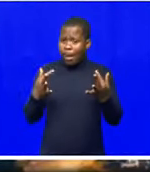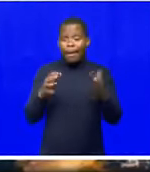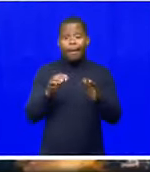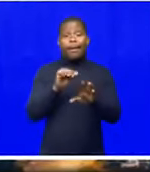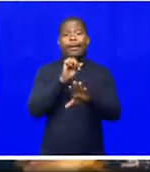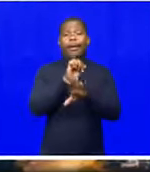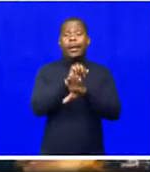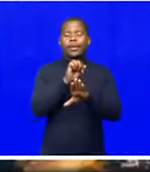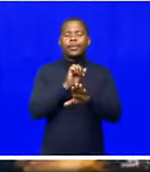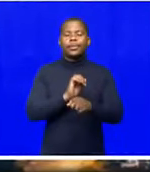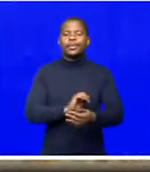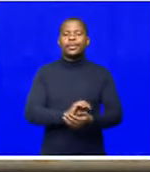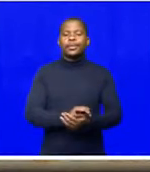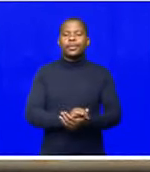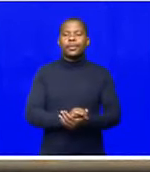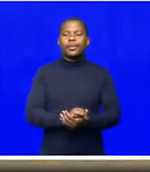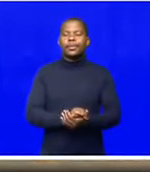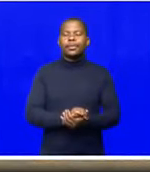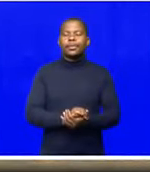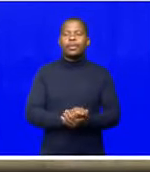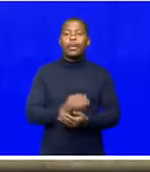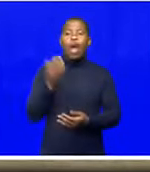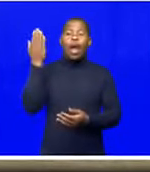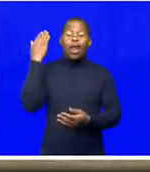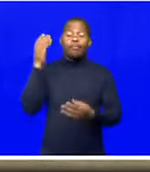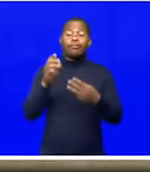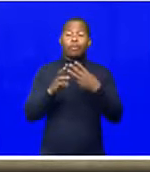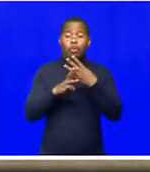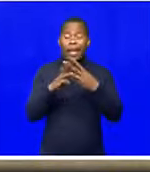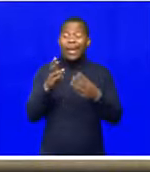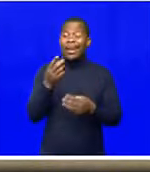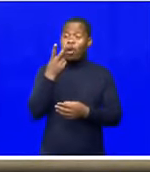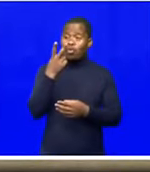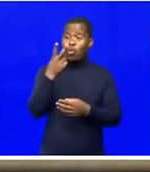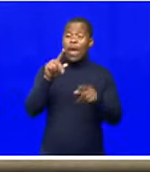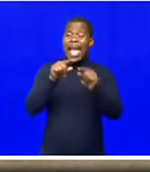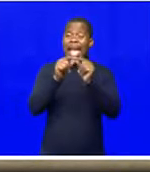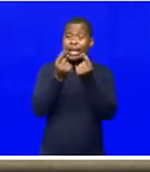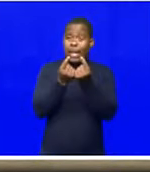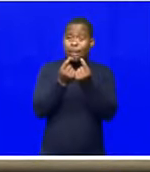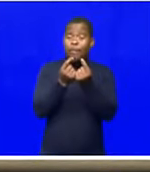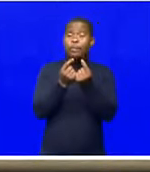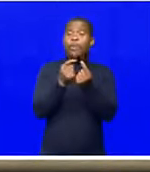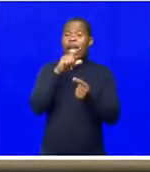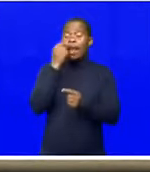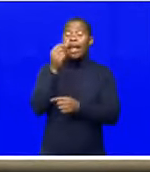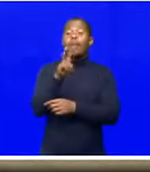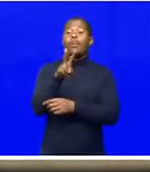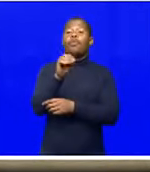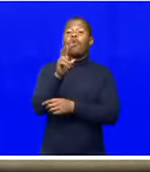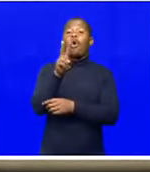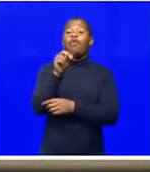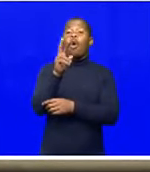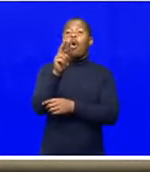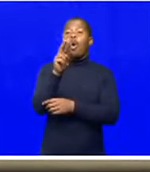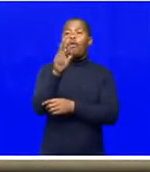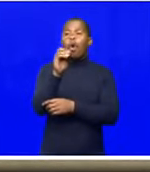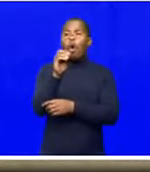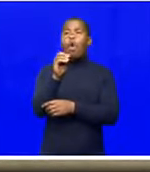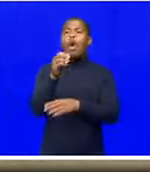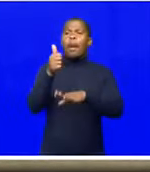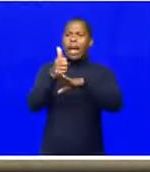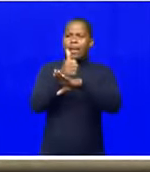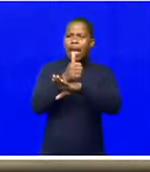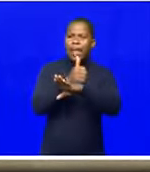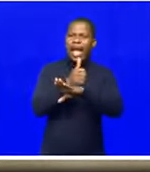netinsathelita lomsakado embabane. Amaviki lamabili endlulile licembu leVovovo lethula buholo lobusha balelicembu lokufaka ikhathi lokuphatha